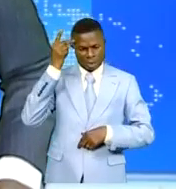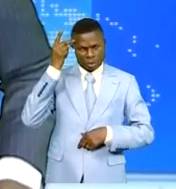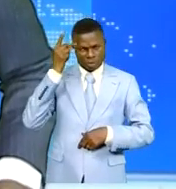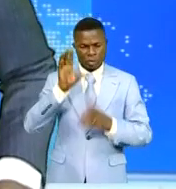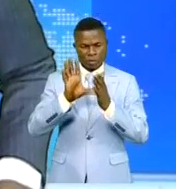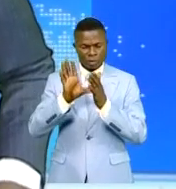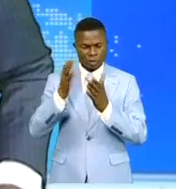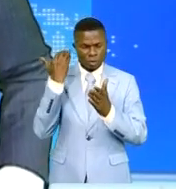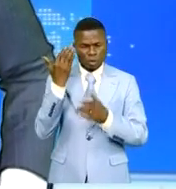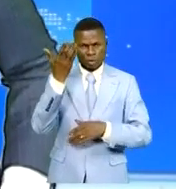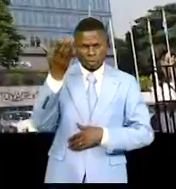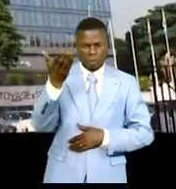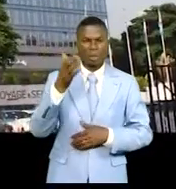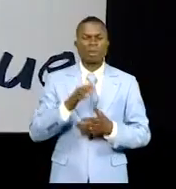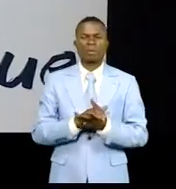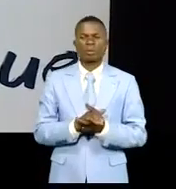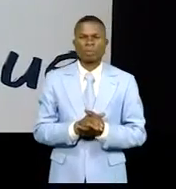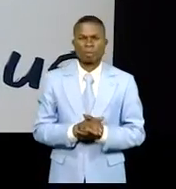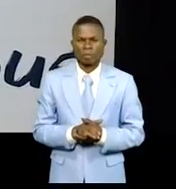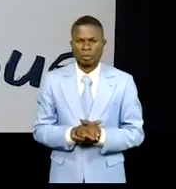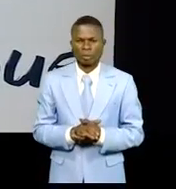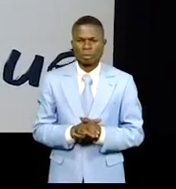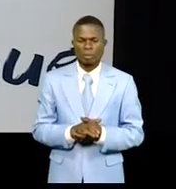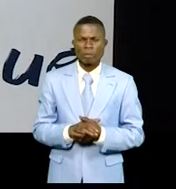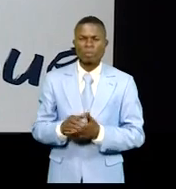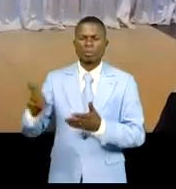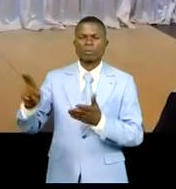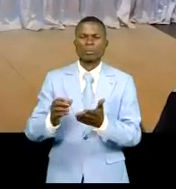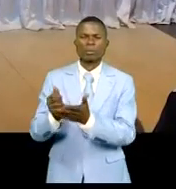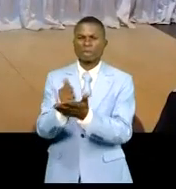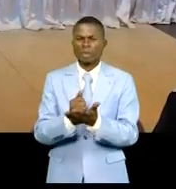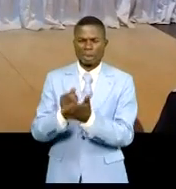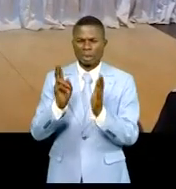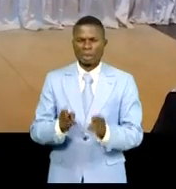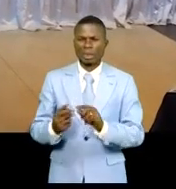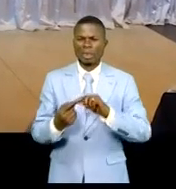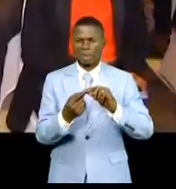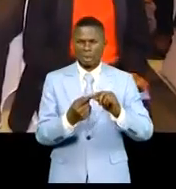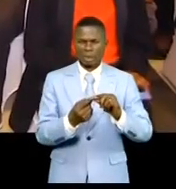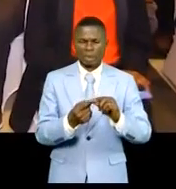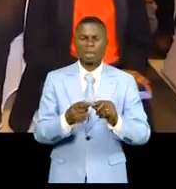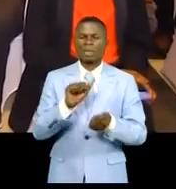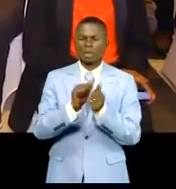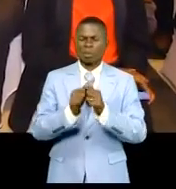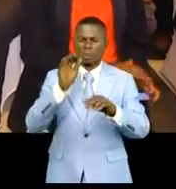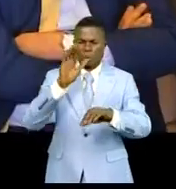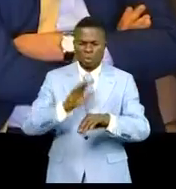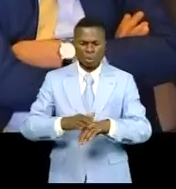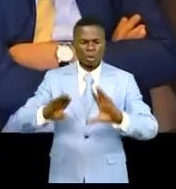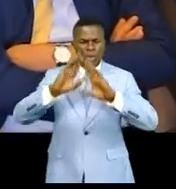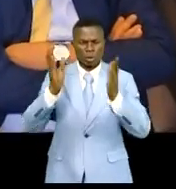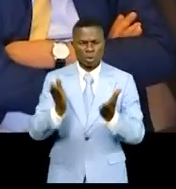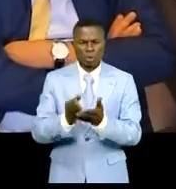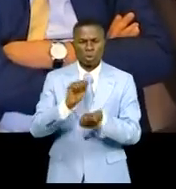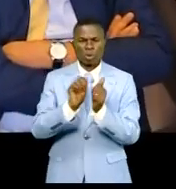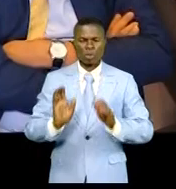Eridus Kitutu et Papi Moro. Les assurances ont la grande particularité d'être un secteur qui touche à tous les domaines de la